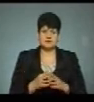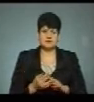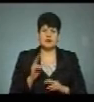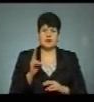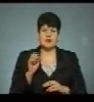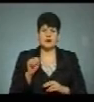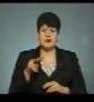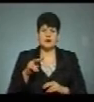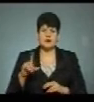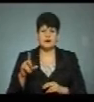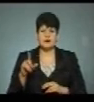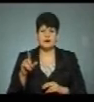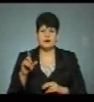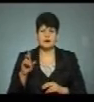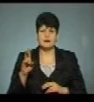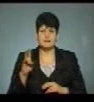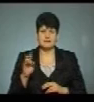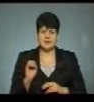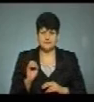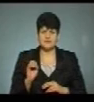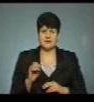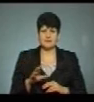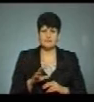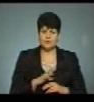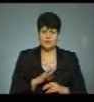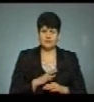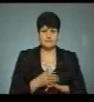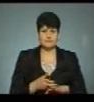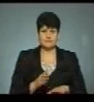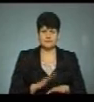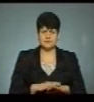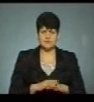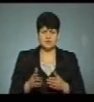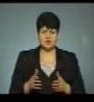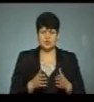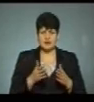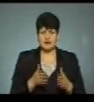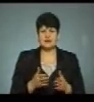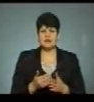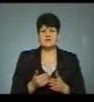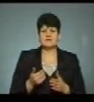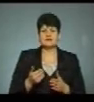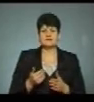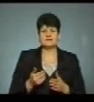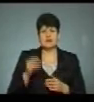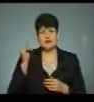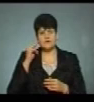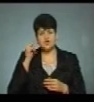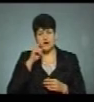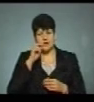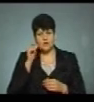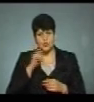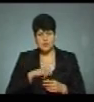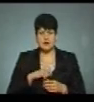Кальне. І він пройшов непростий шлях від навчання в Україні,